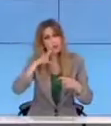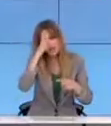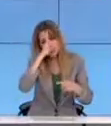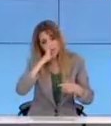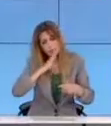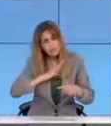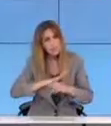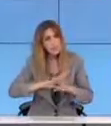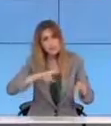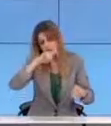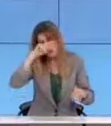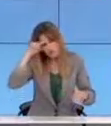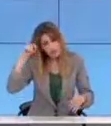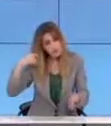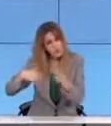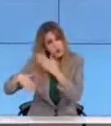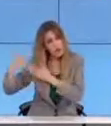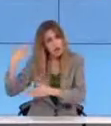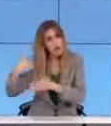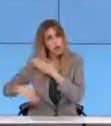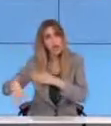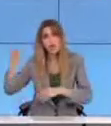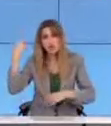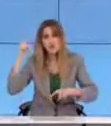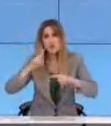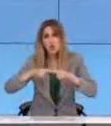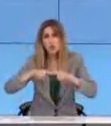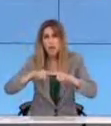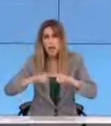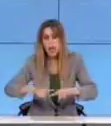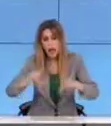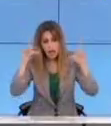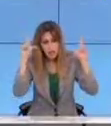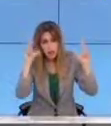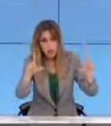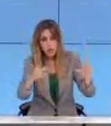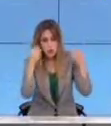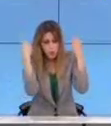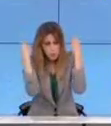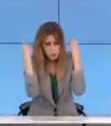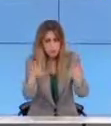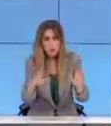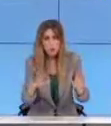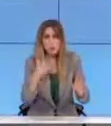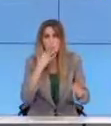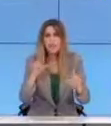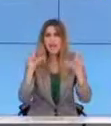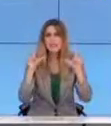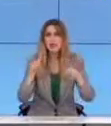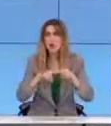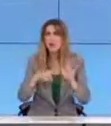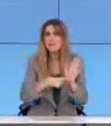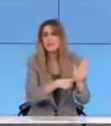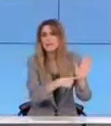κρίσης που δυστυχώς η εικόνα της χώρας τσαλακώθηκε, όχι μόνο η ζωή των ανθρώπων της, η εικόνα της